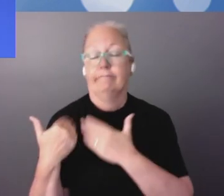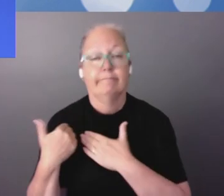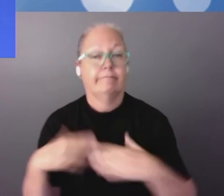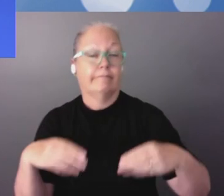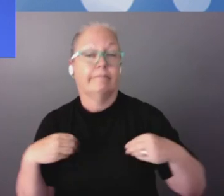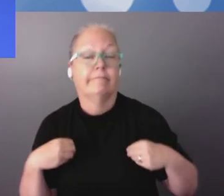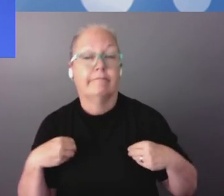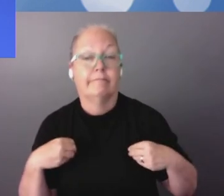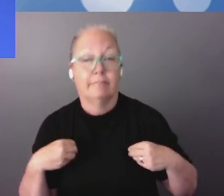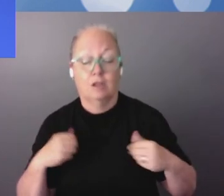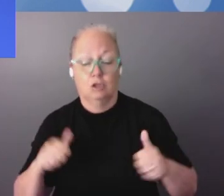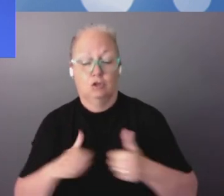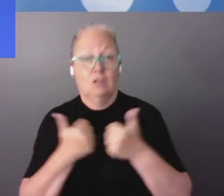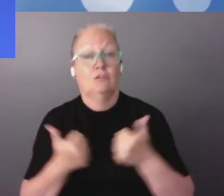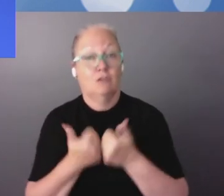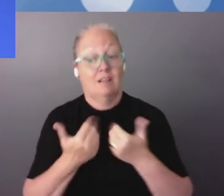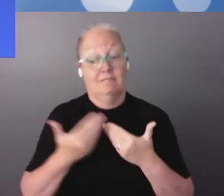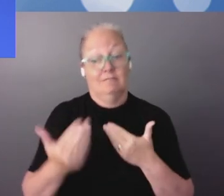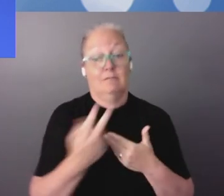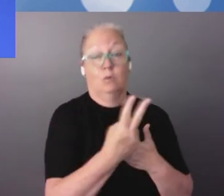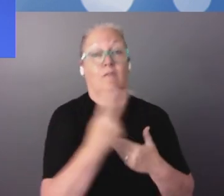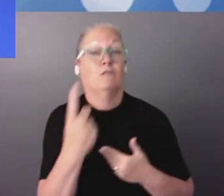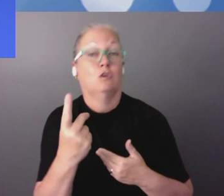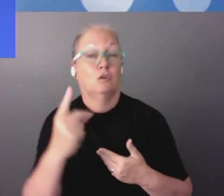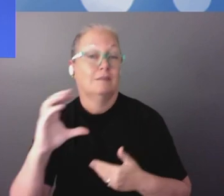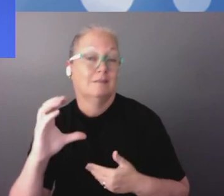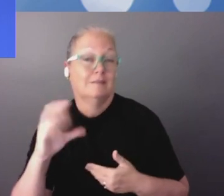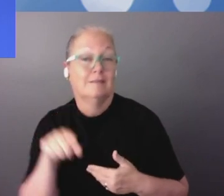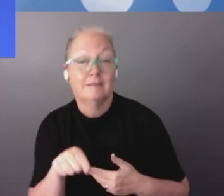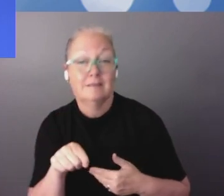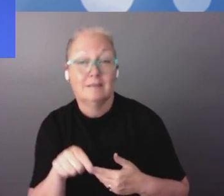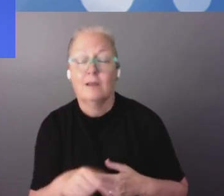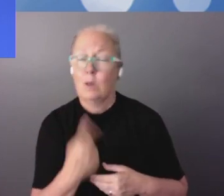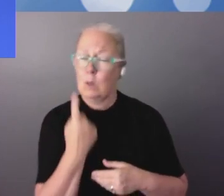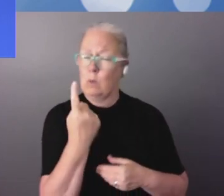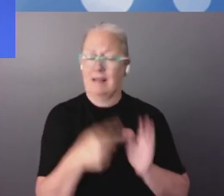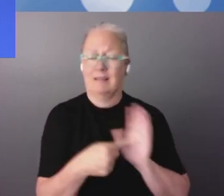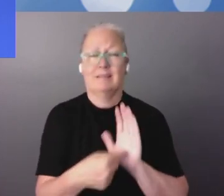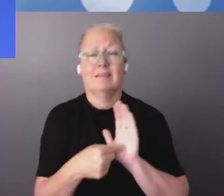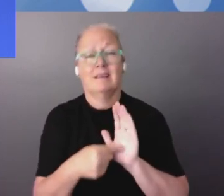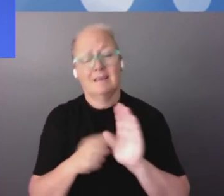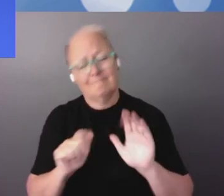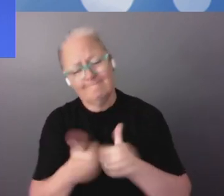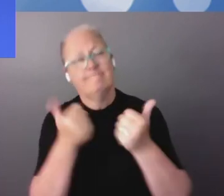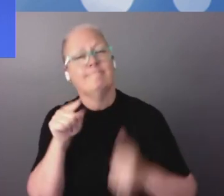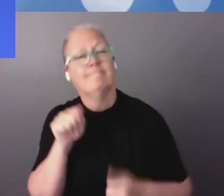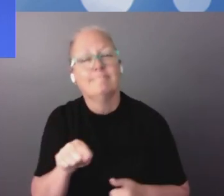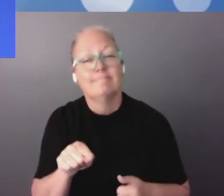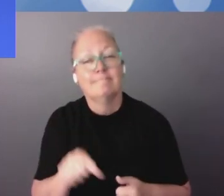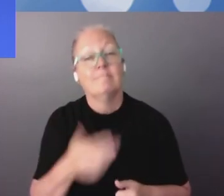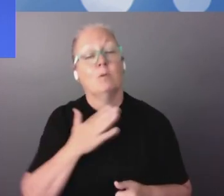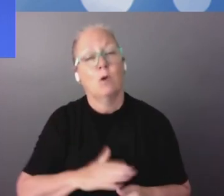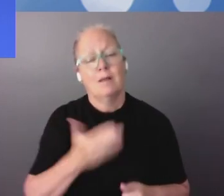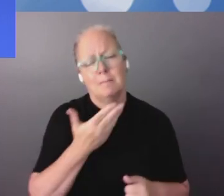века. Одним из этих крупнейших вызовов является необходимость разработать передовые